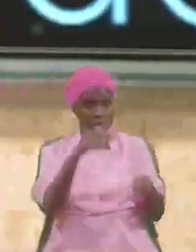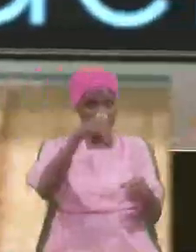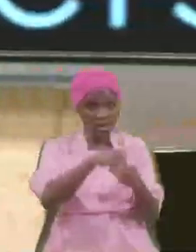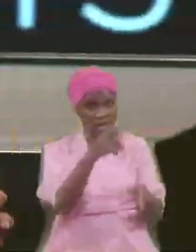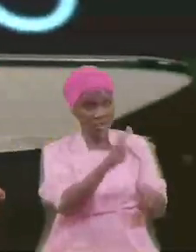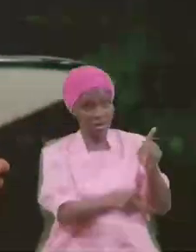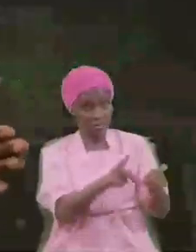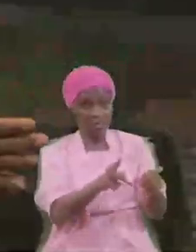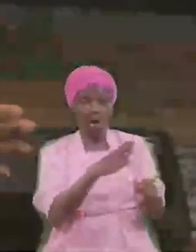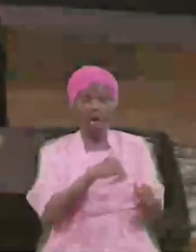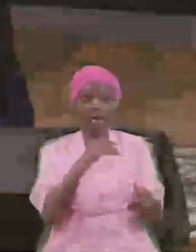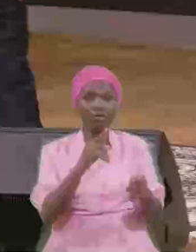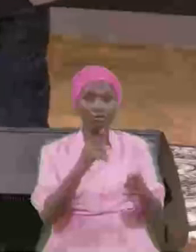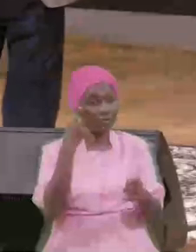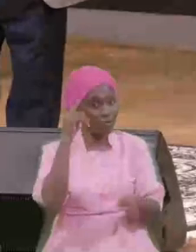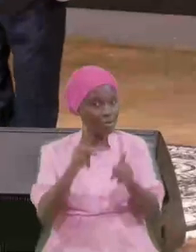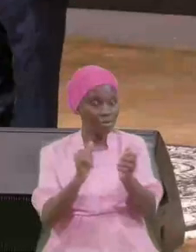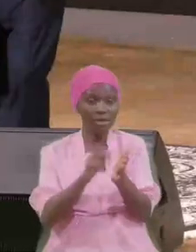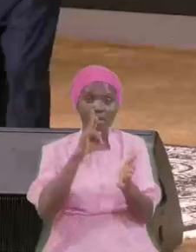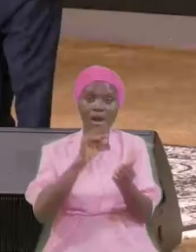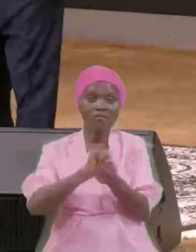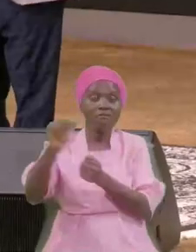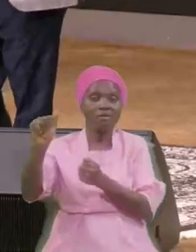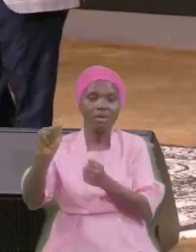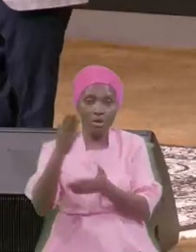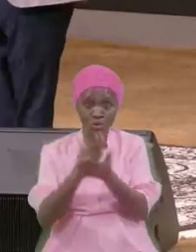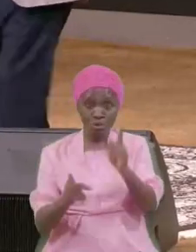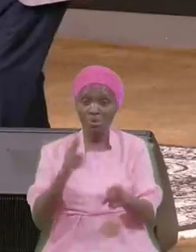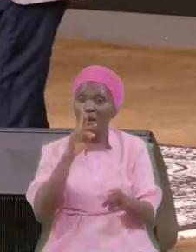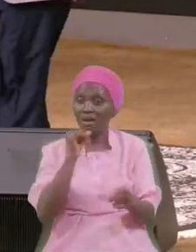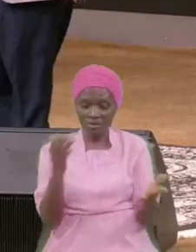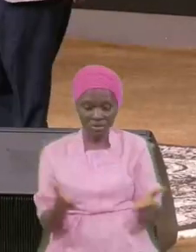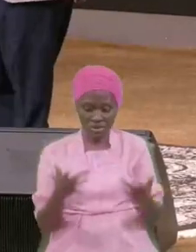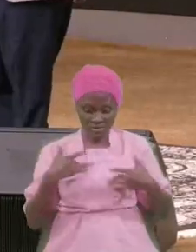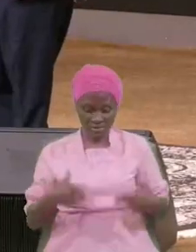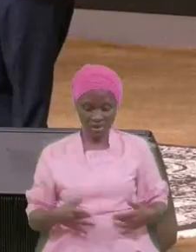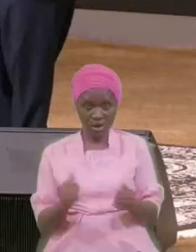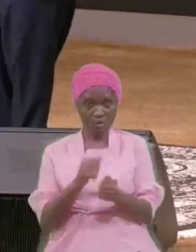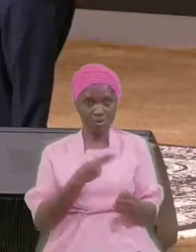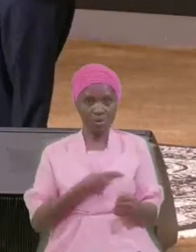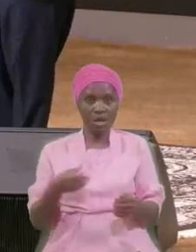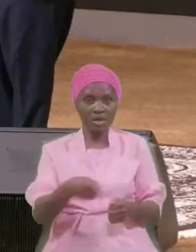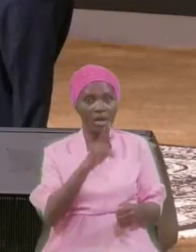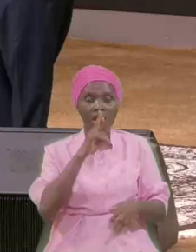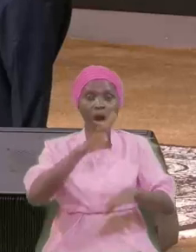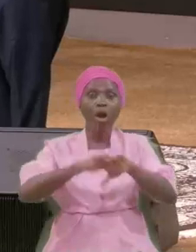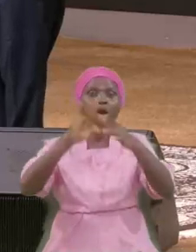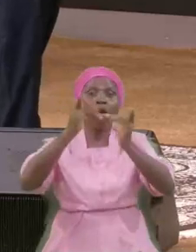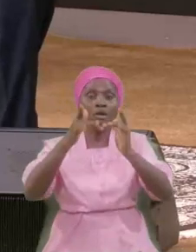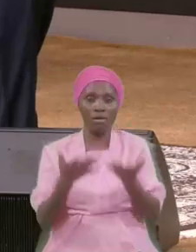sont pas dans notre assemblée ici, ils sont en ligne, ils sont dans les diverses assemblées, les